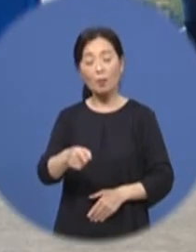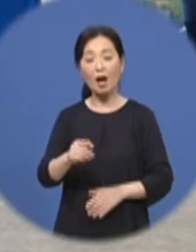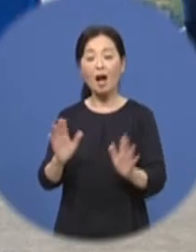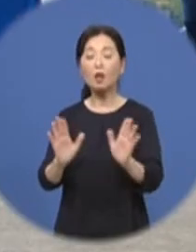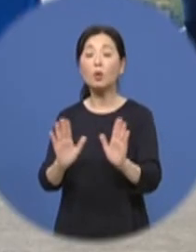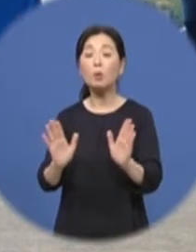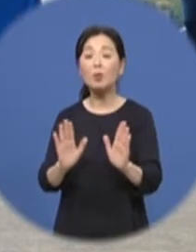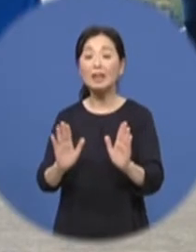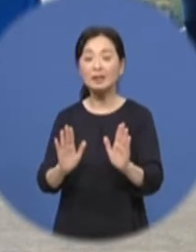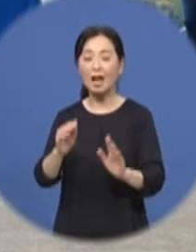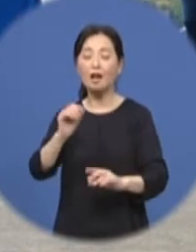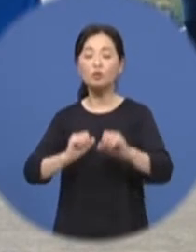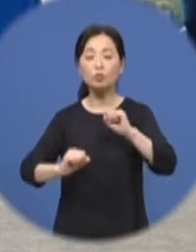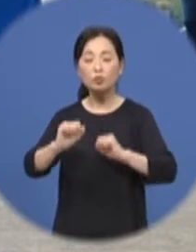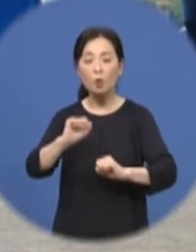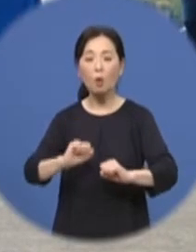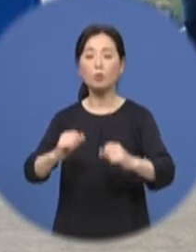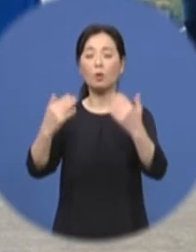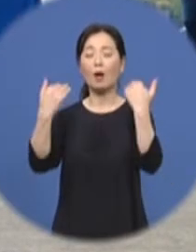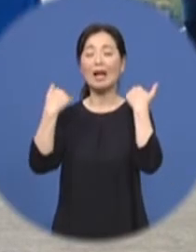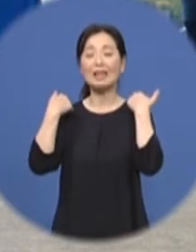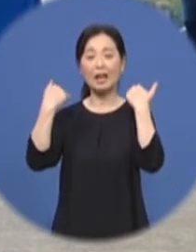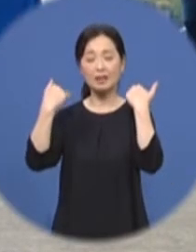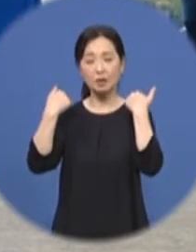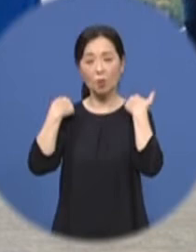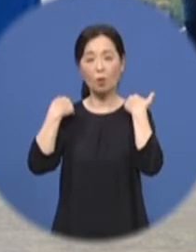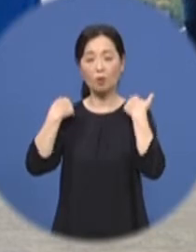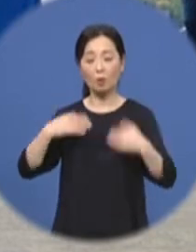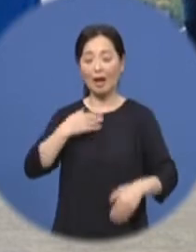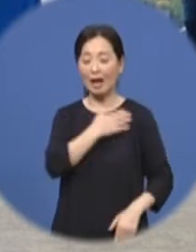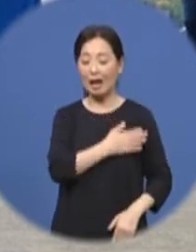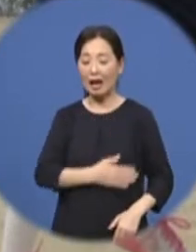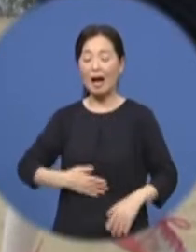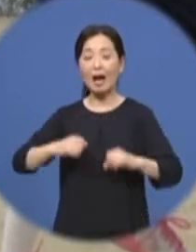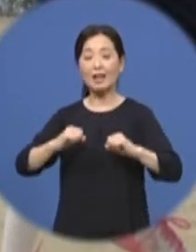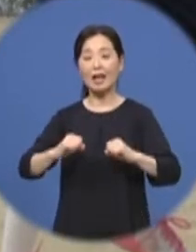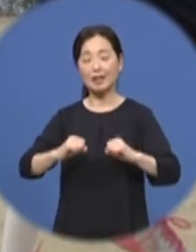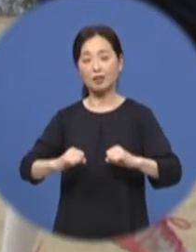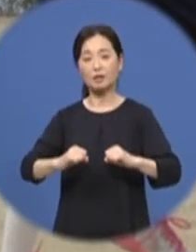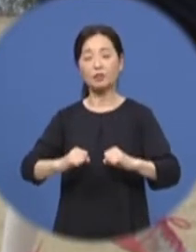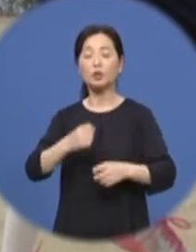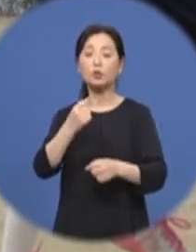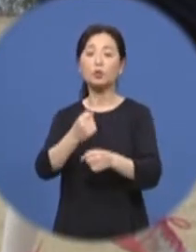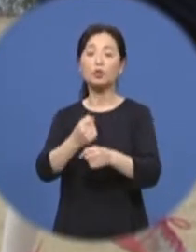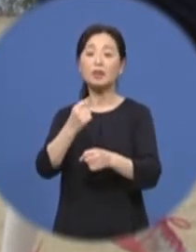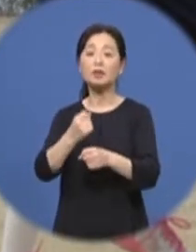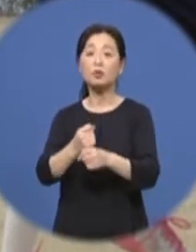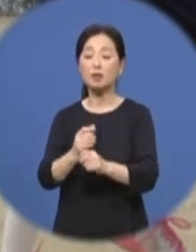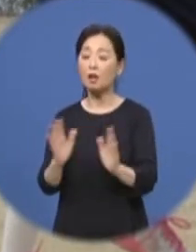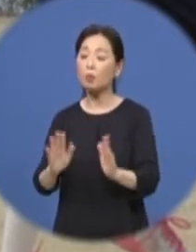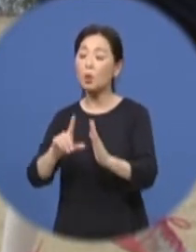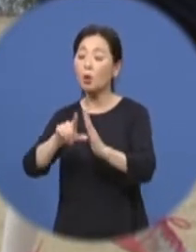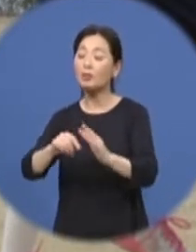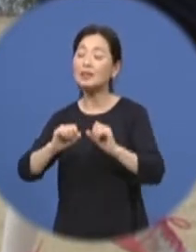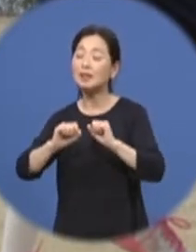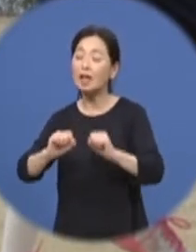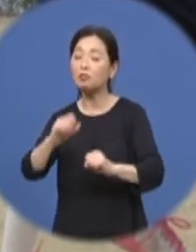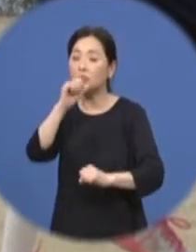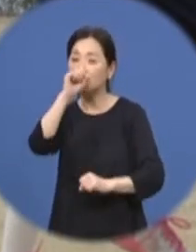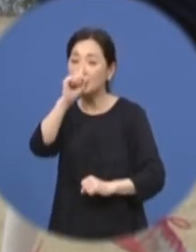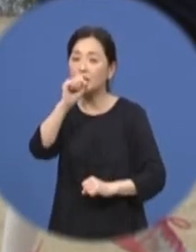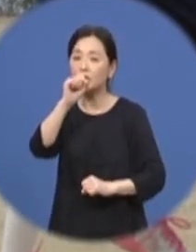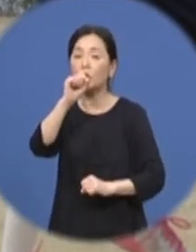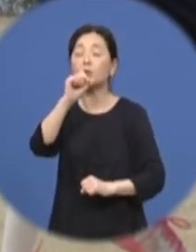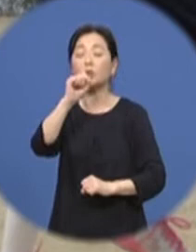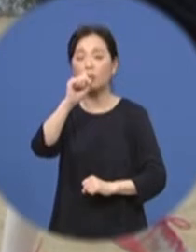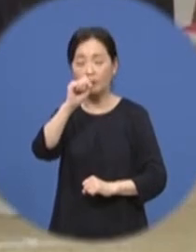種の運動として、あるいは体操としてね、あれは体作りとして子どもの頃にやったらいいよねと、教育の現場でね、はい、